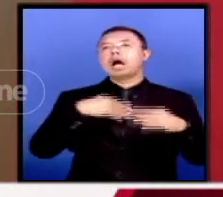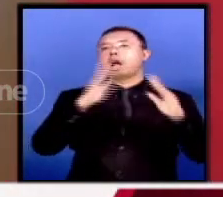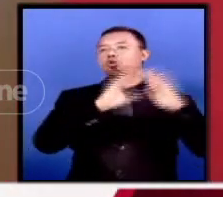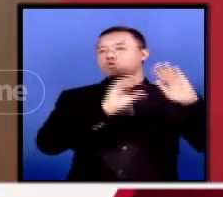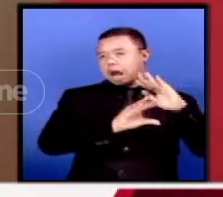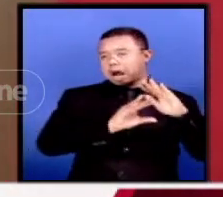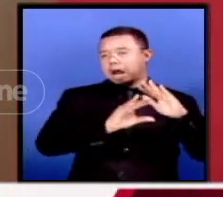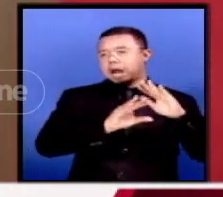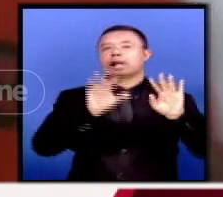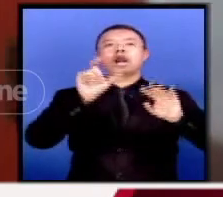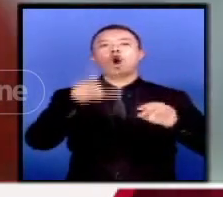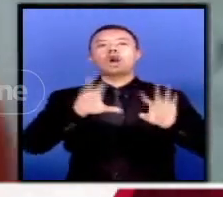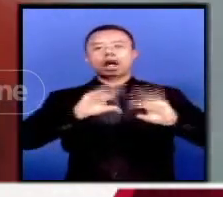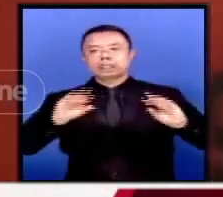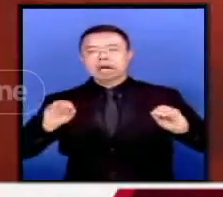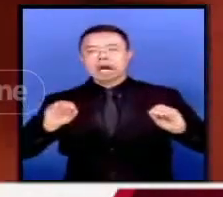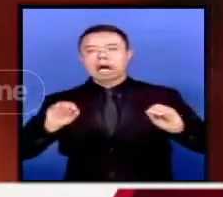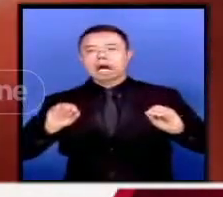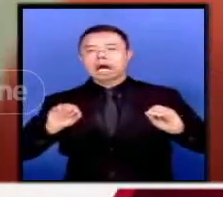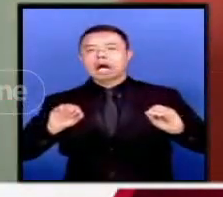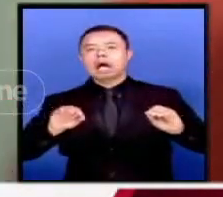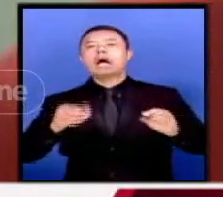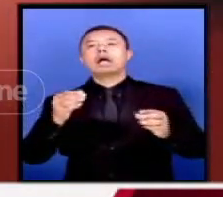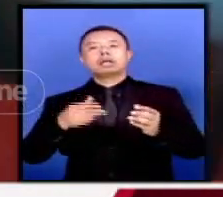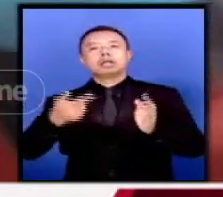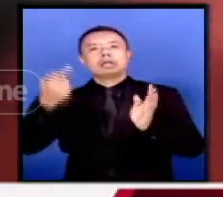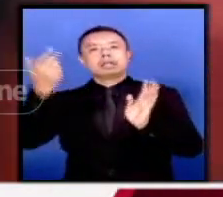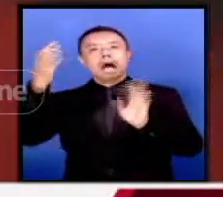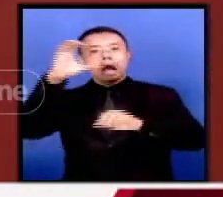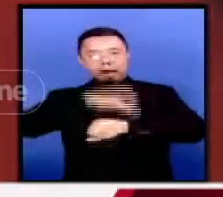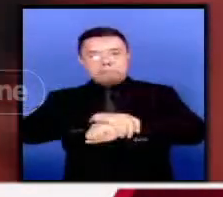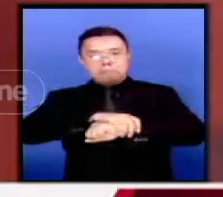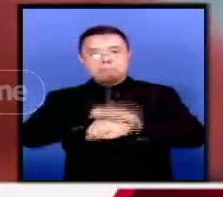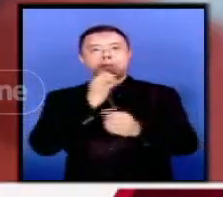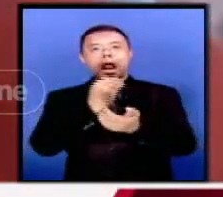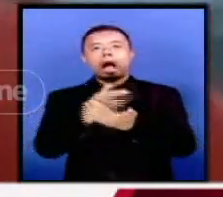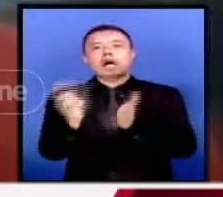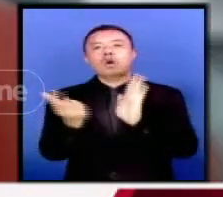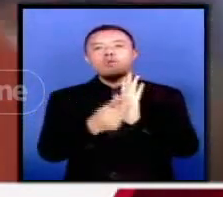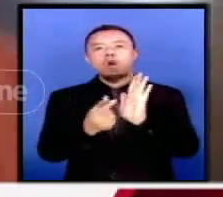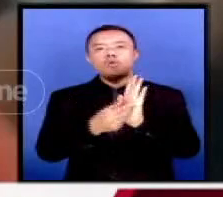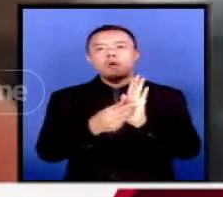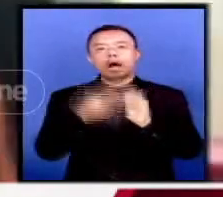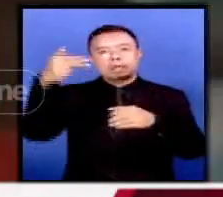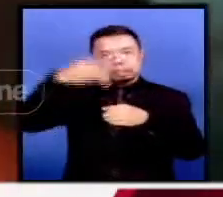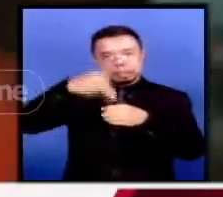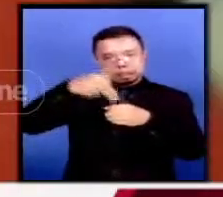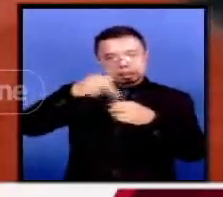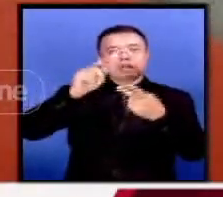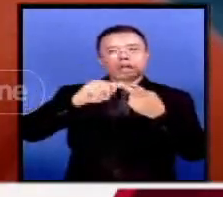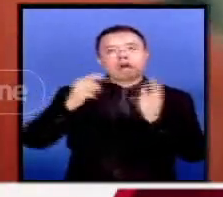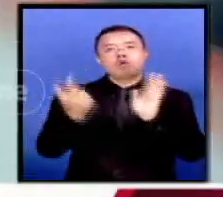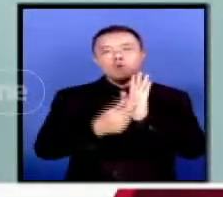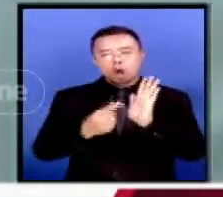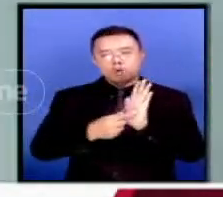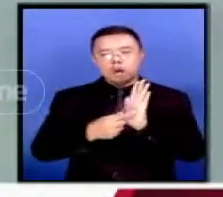ini dijerat dengan mudah Undang-Undang Migas serta Undang-Undang Cipta Kerja dan diancam hukuman